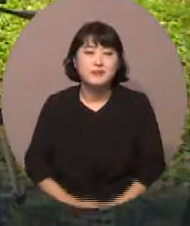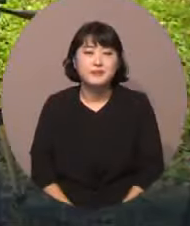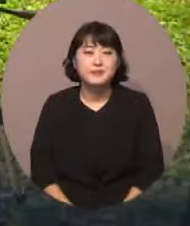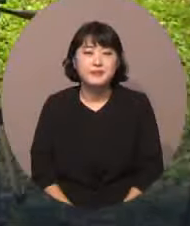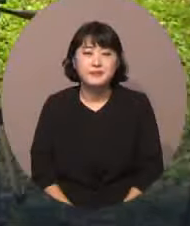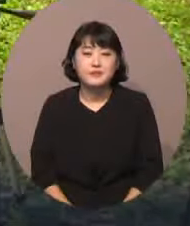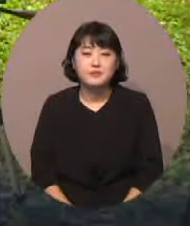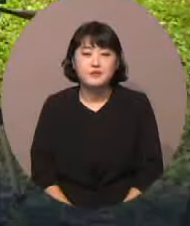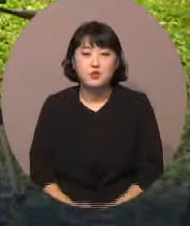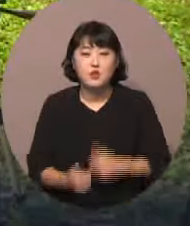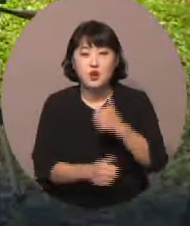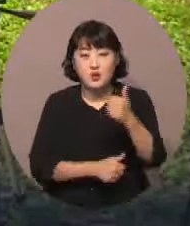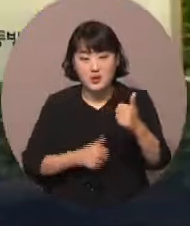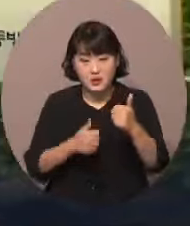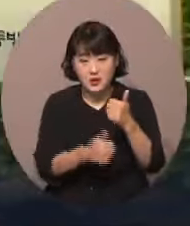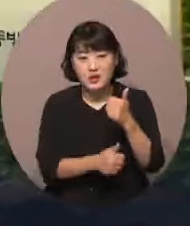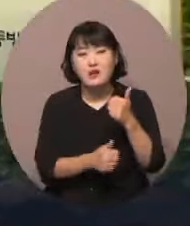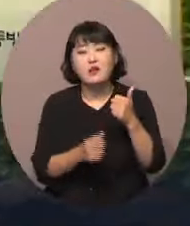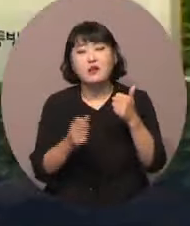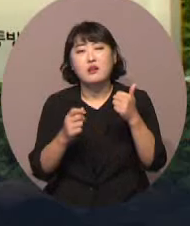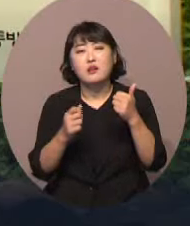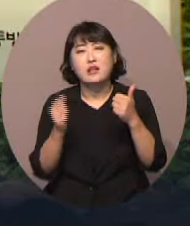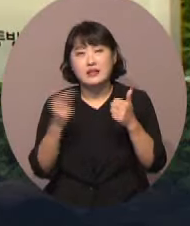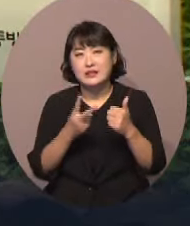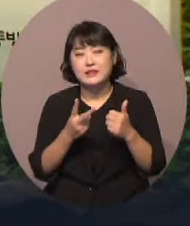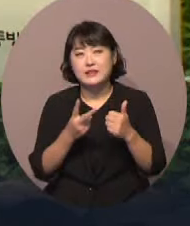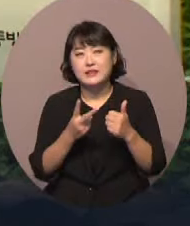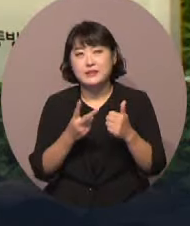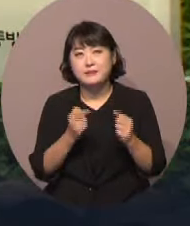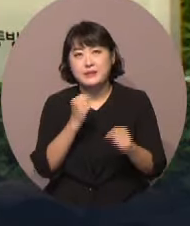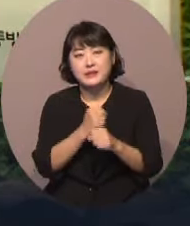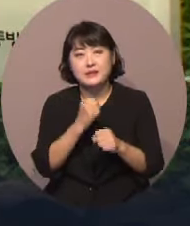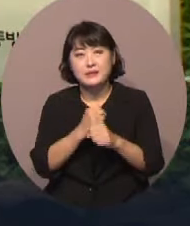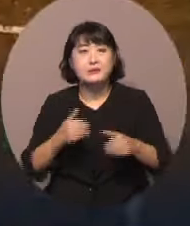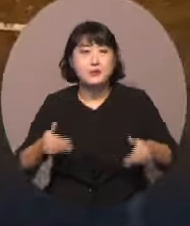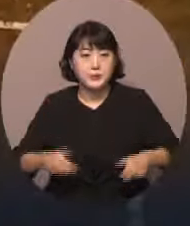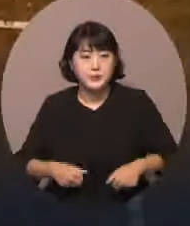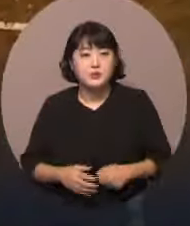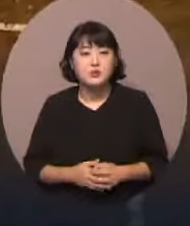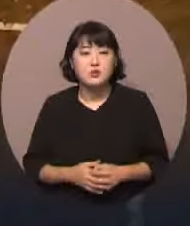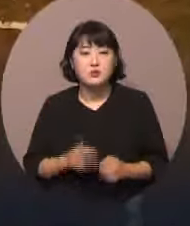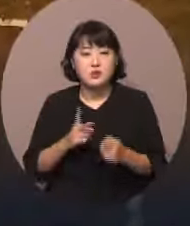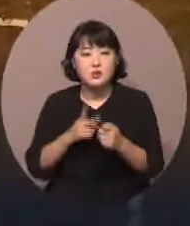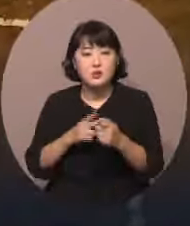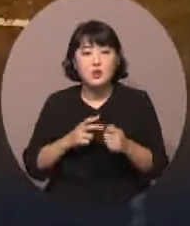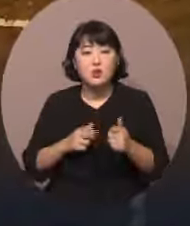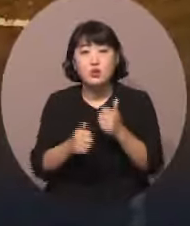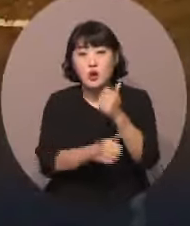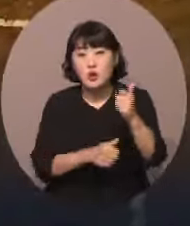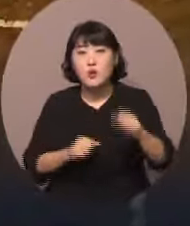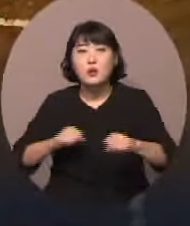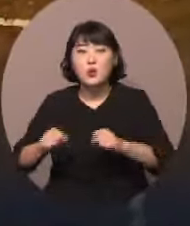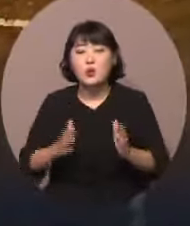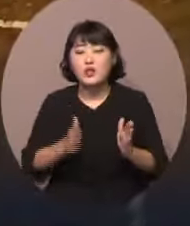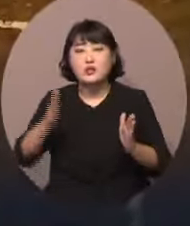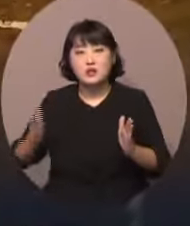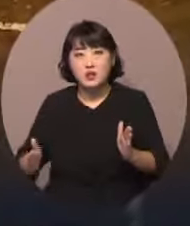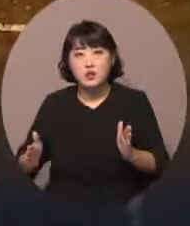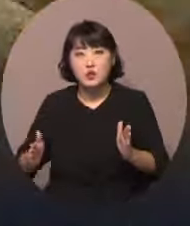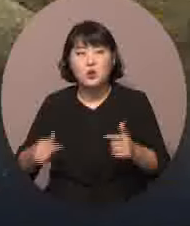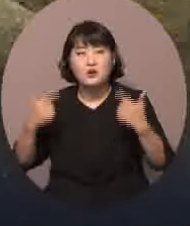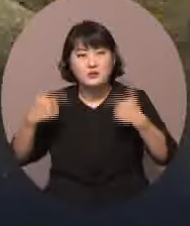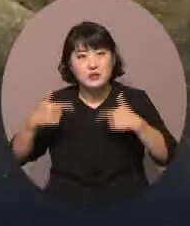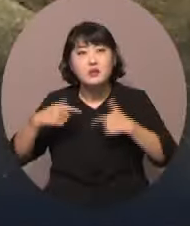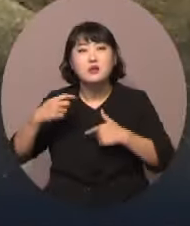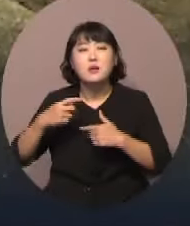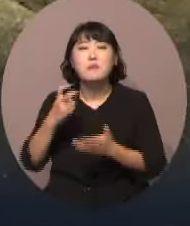인력 구성을 다시 정상화해야 하는 과제가 있고요. 두 번째는 위원회 활동의 연장 또는 상설화를